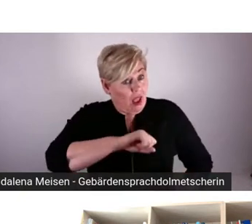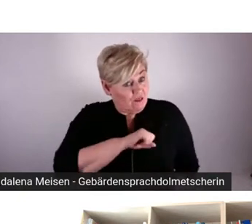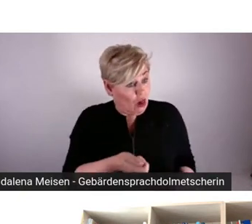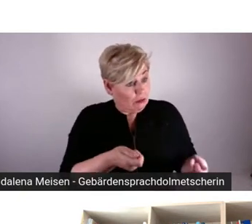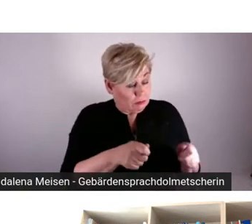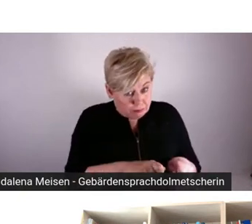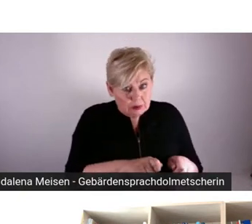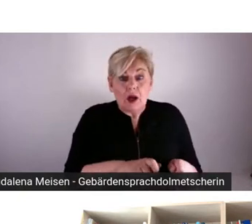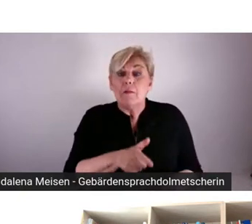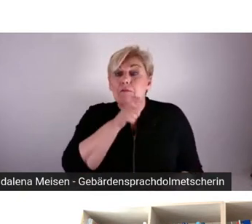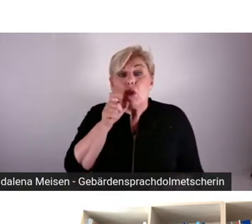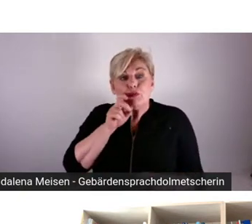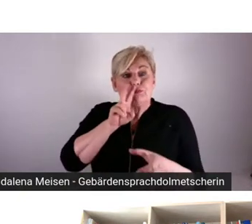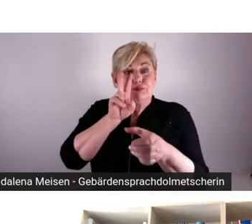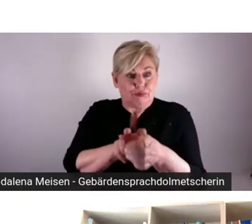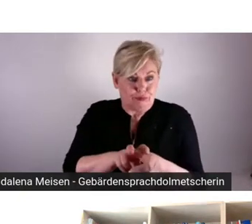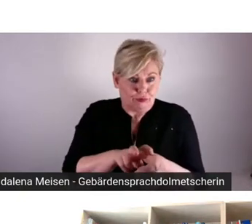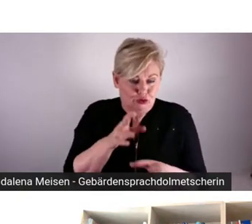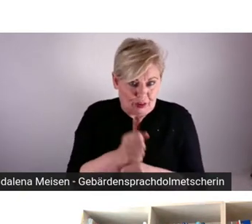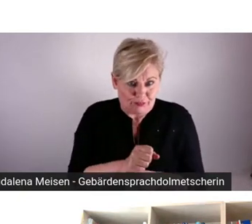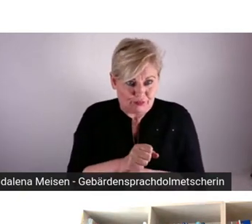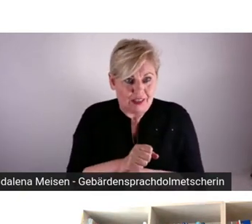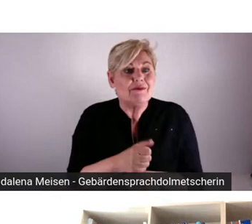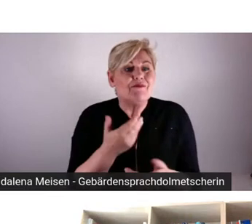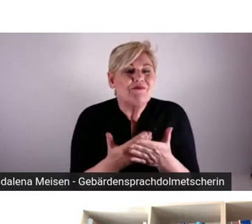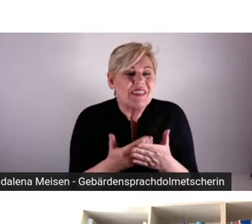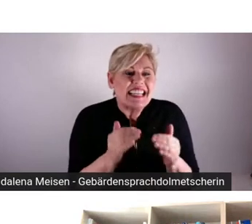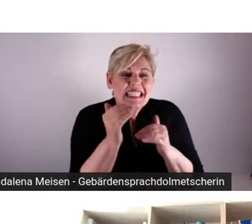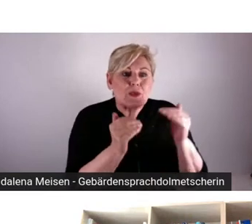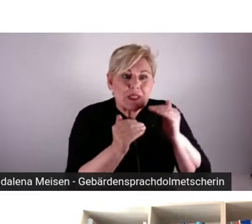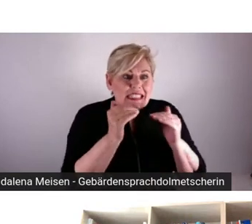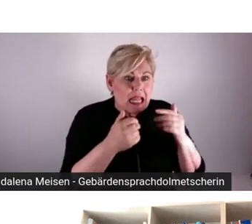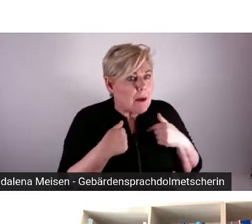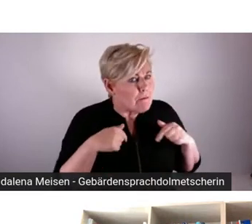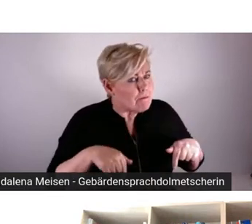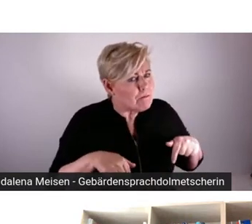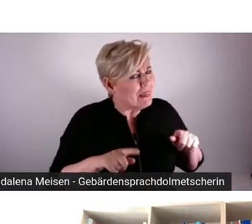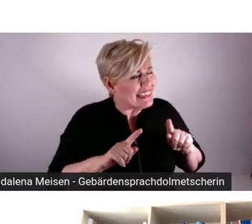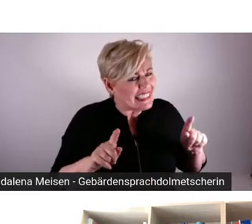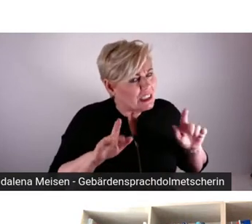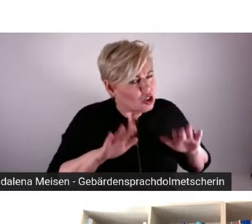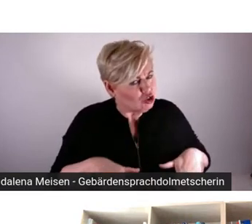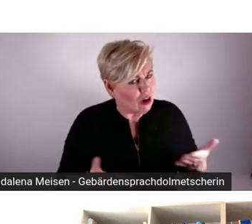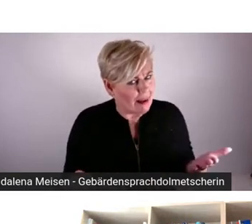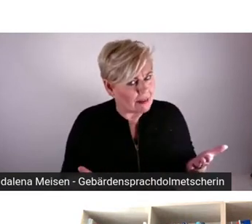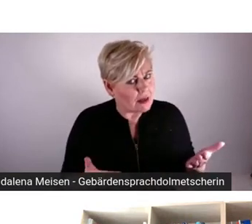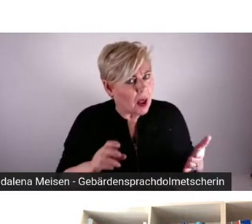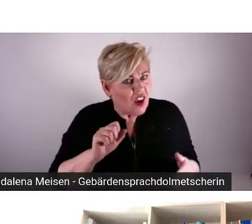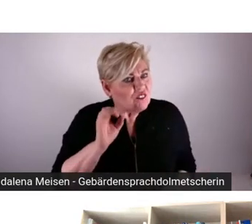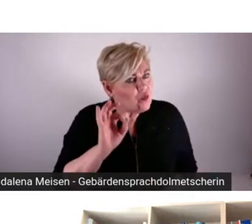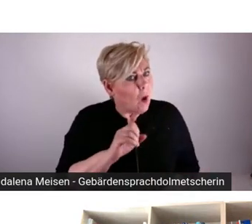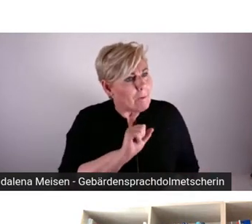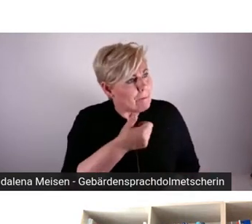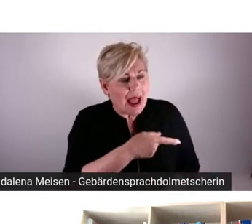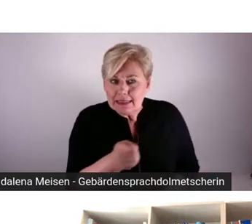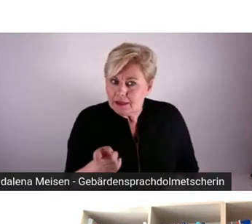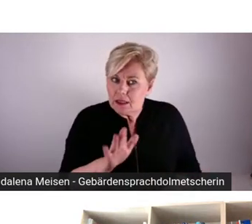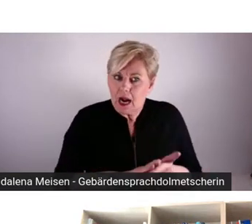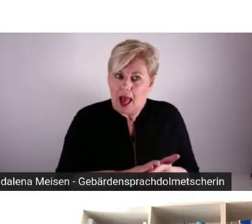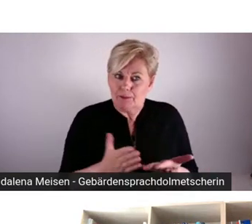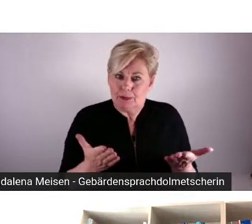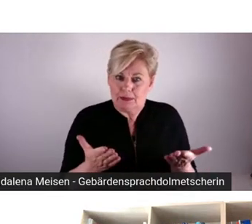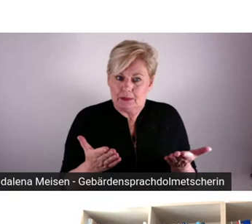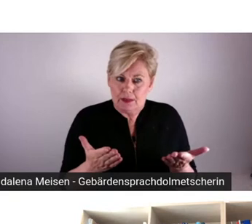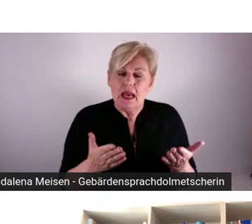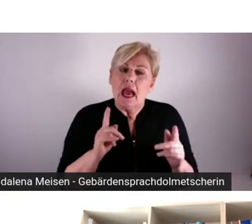können. Und deshalb scheint das System insgesamt ja gar nicht so schlecht zu sein und für die meisten zu funktionieren. Jetzt muss man eben danach schauen, dass